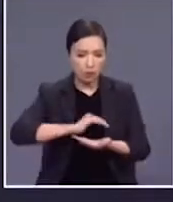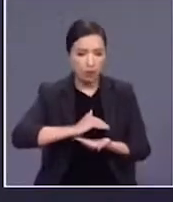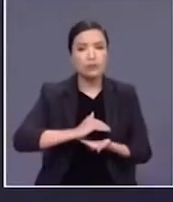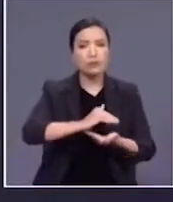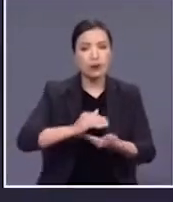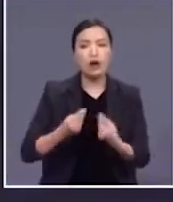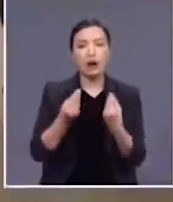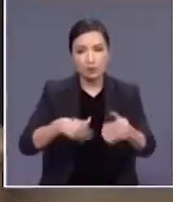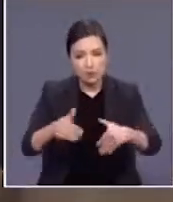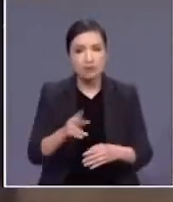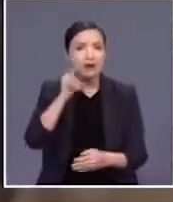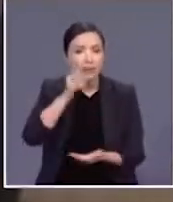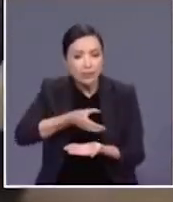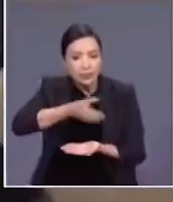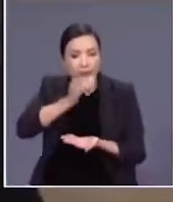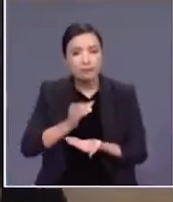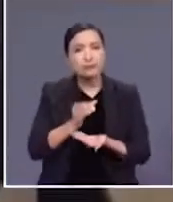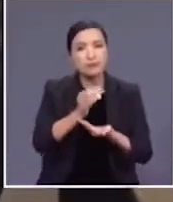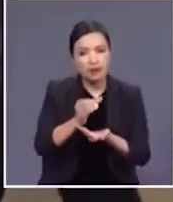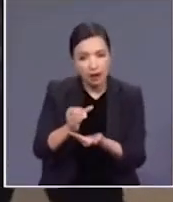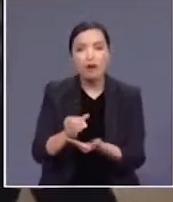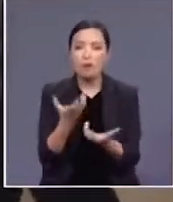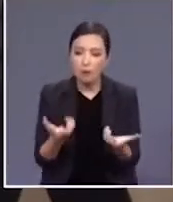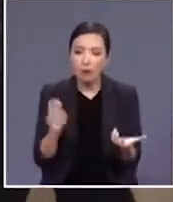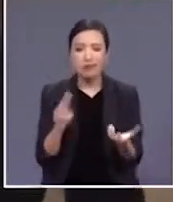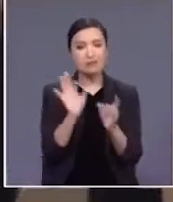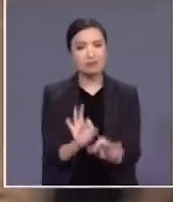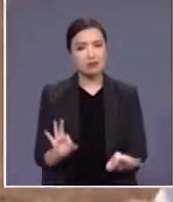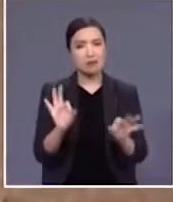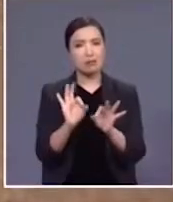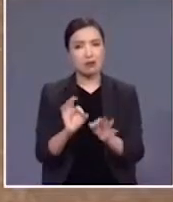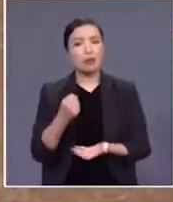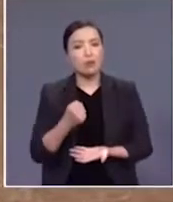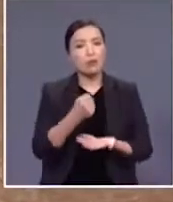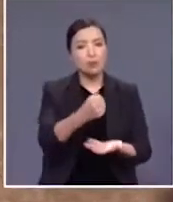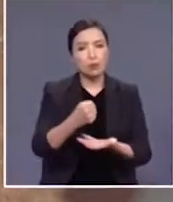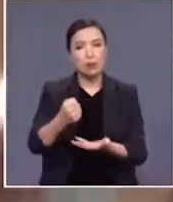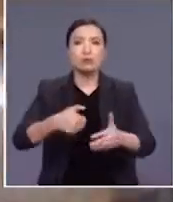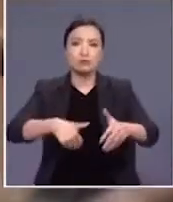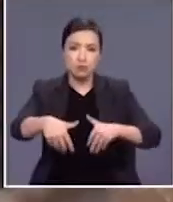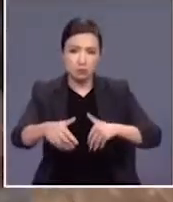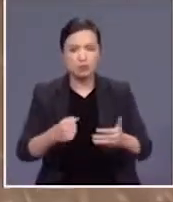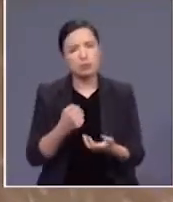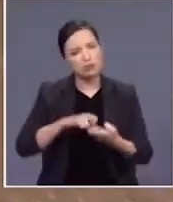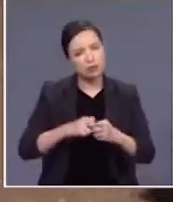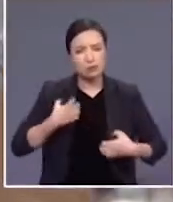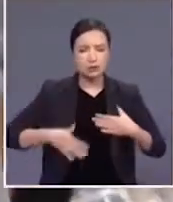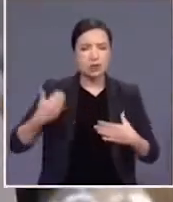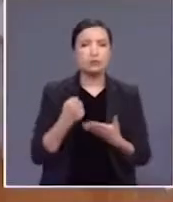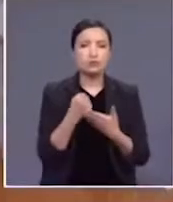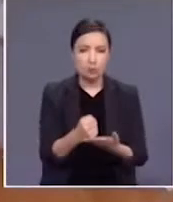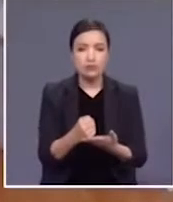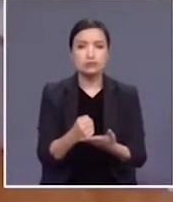านน้ำดื่มและสิ่งของเครื่องใช้ที่จำเป็นเพื่อจะบรรเทาความเดือดร้อนในเบื้องต้นได้ทรงพระกรุณาโปรดเกล้าโปรด